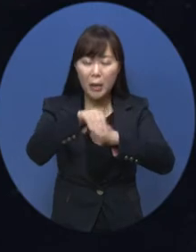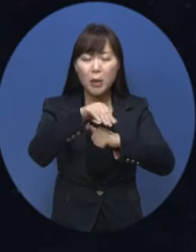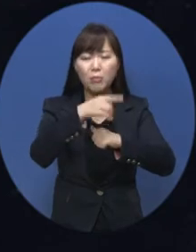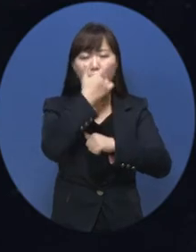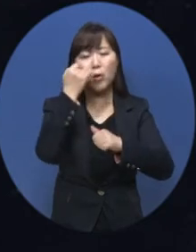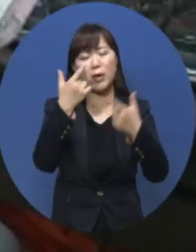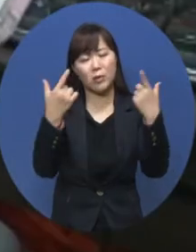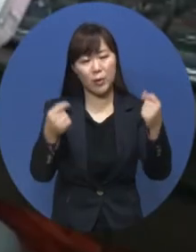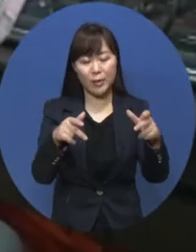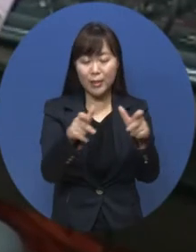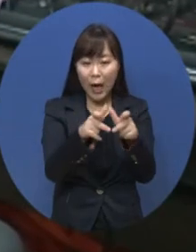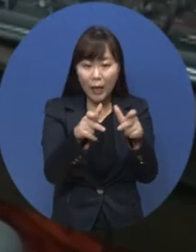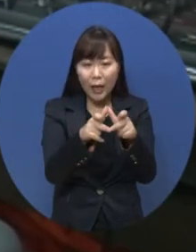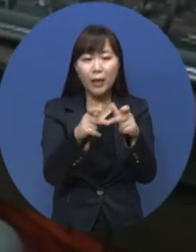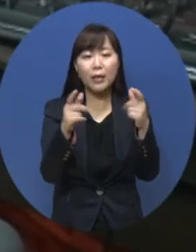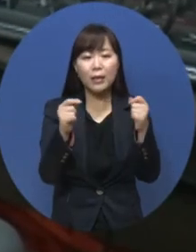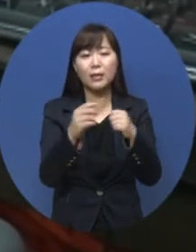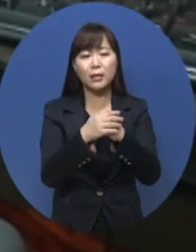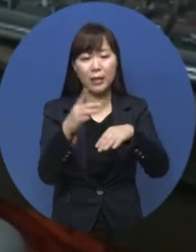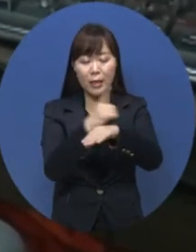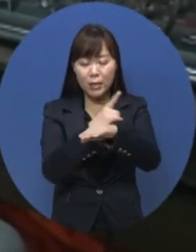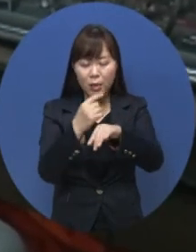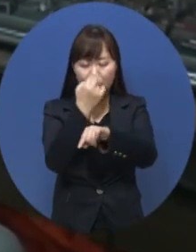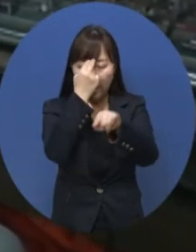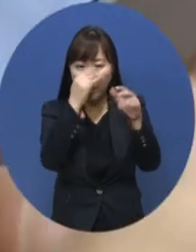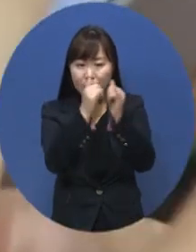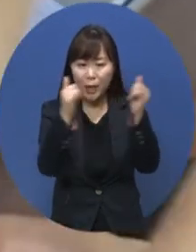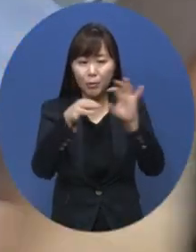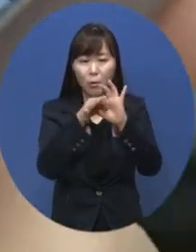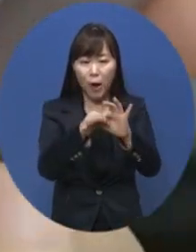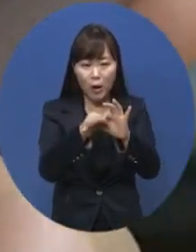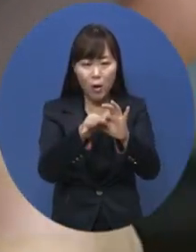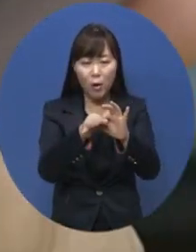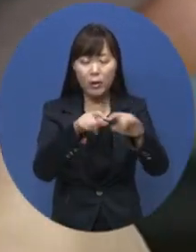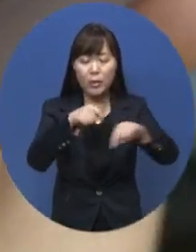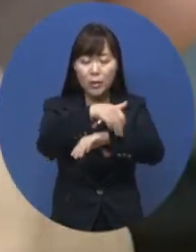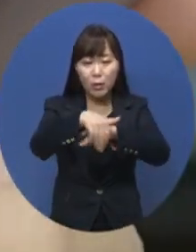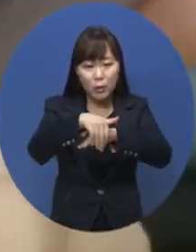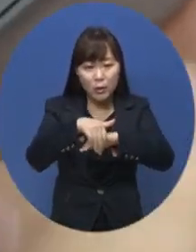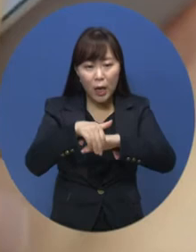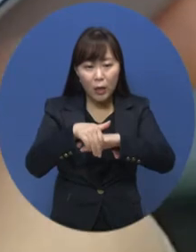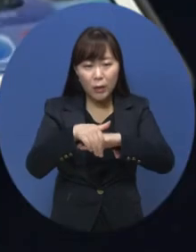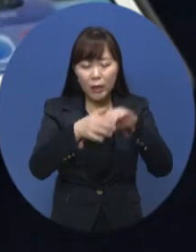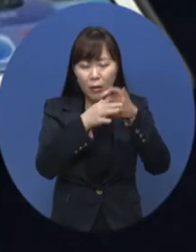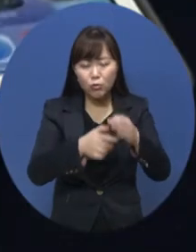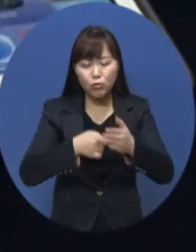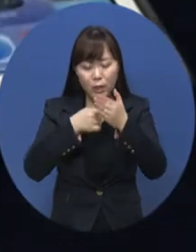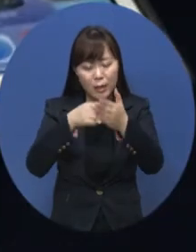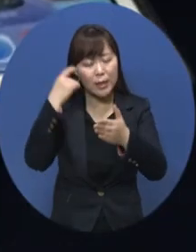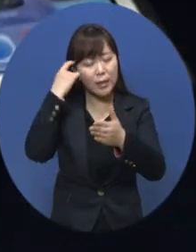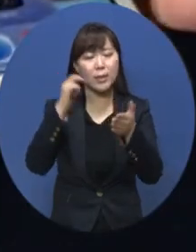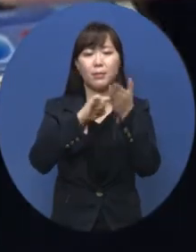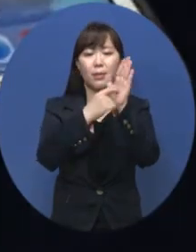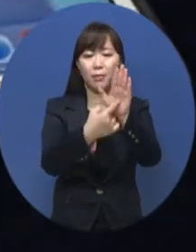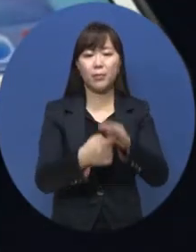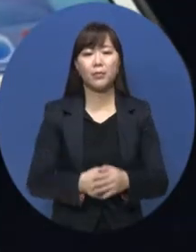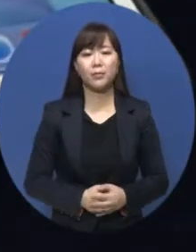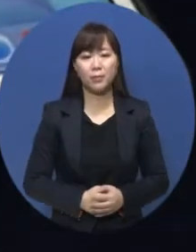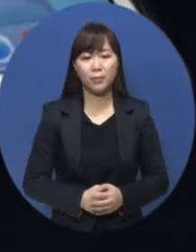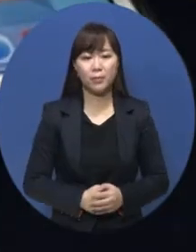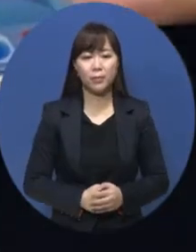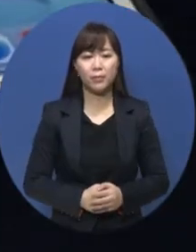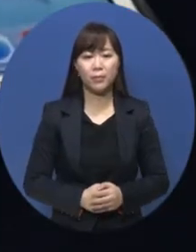만큼 창 애인 등 디지털 취약계층을 위한 디지털 포용 정책을 지속 추진하겠다는 의지를 밝혔습니다